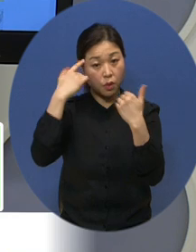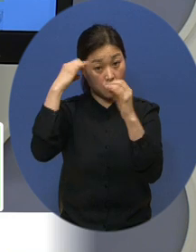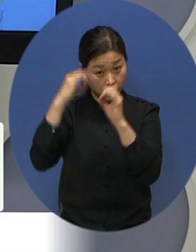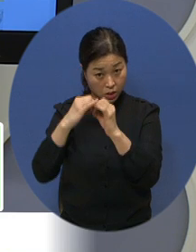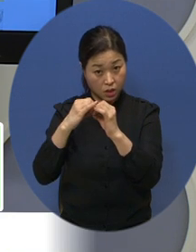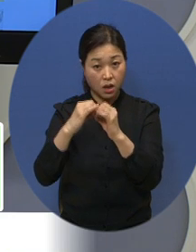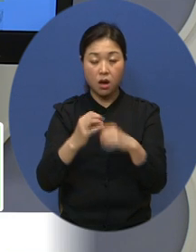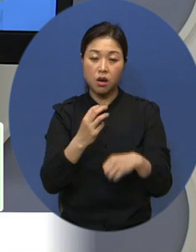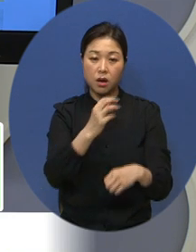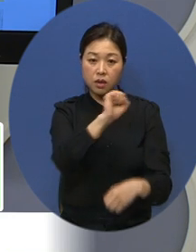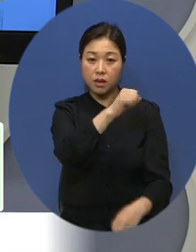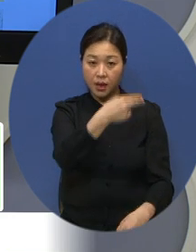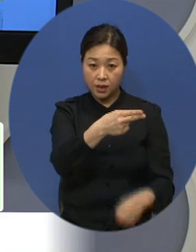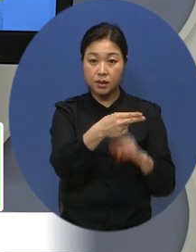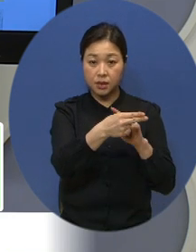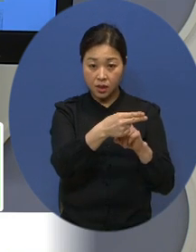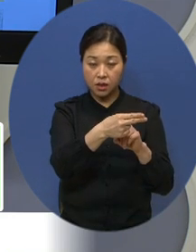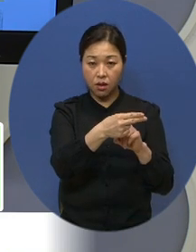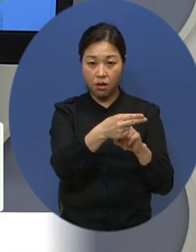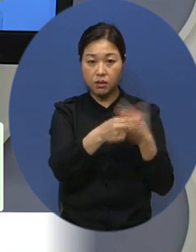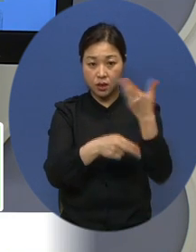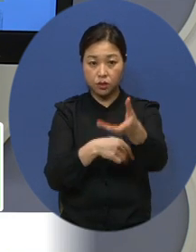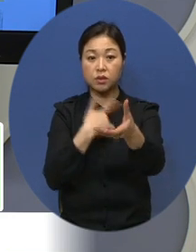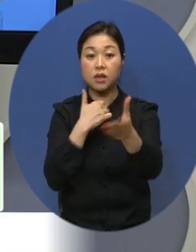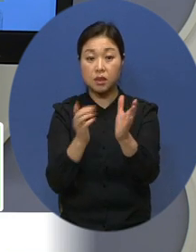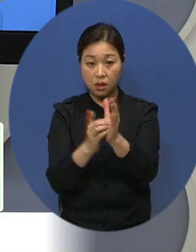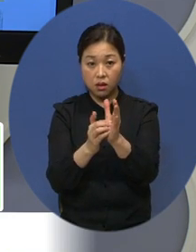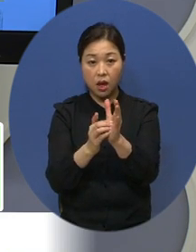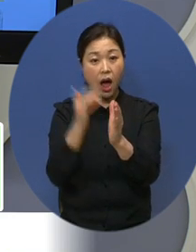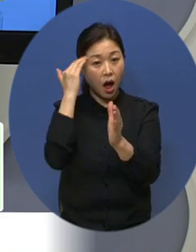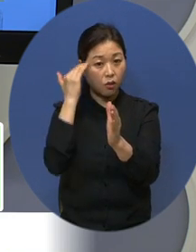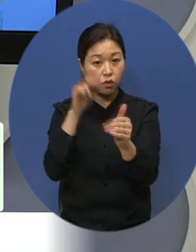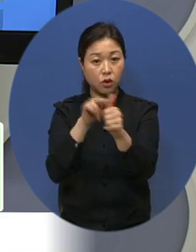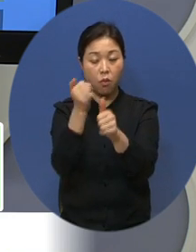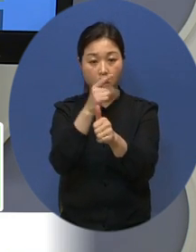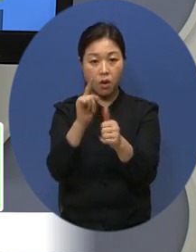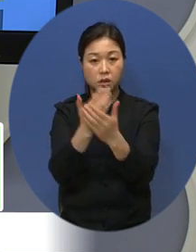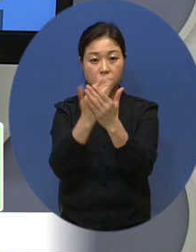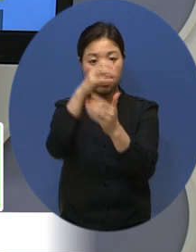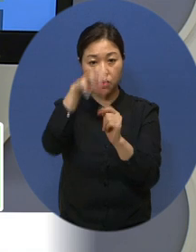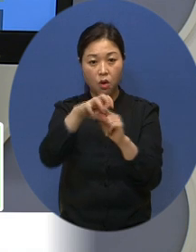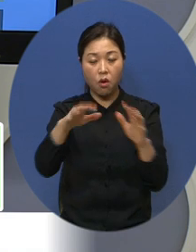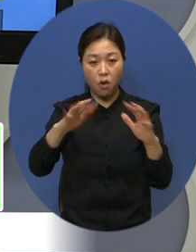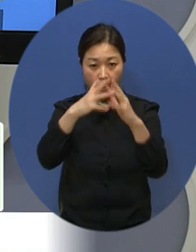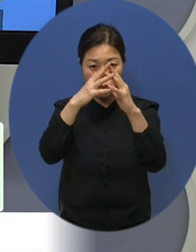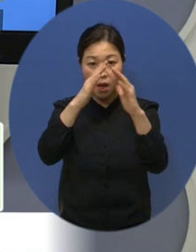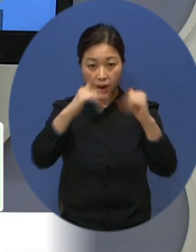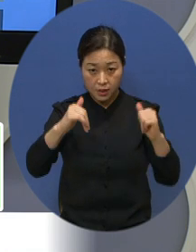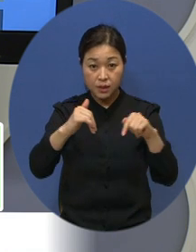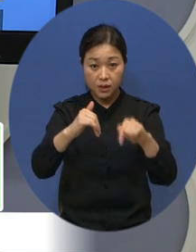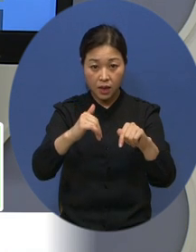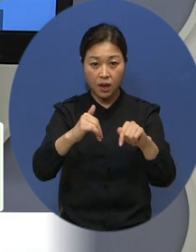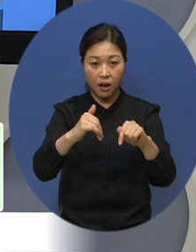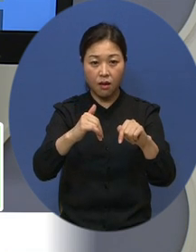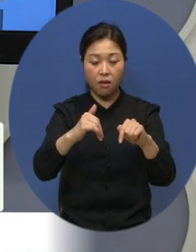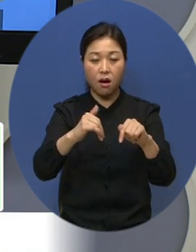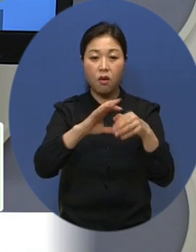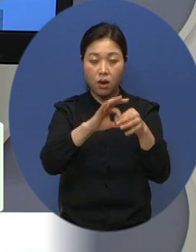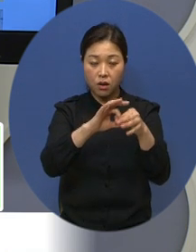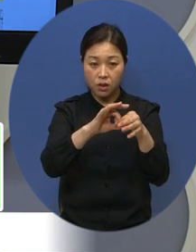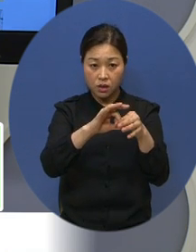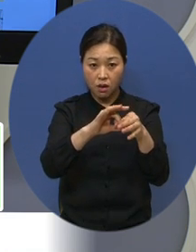서울주택 도시공사 에서 제출한 9 한국 정보화 진흥원 건물 해체 공사 에 대한 통학로 안전